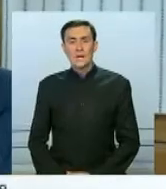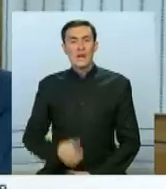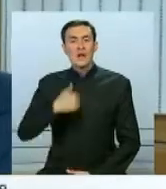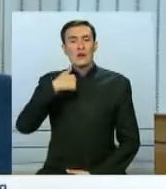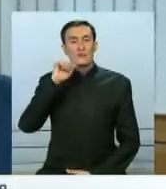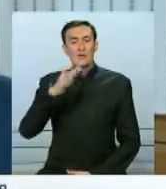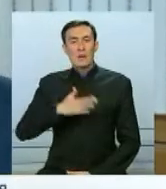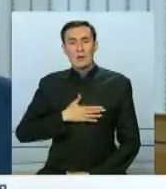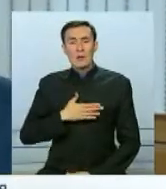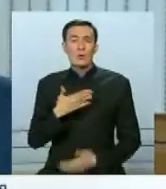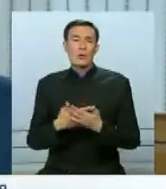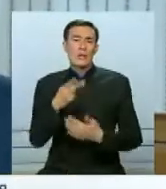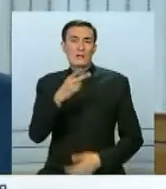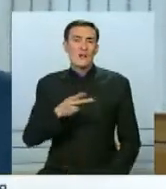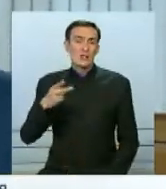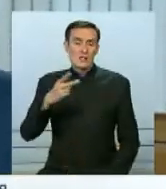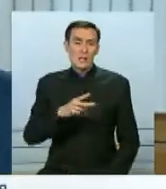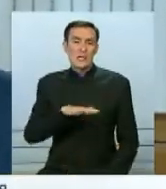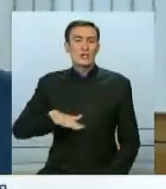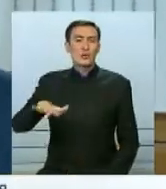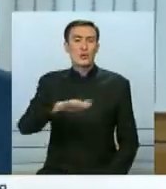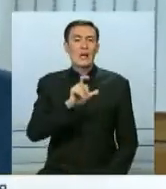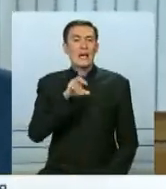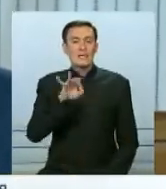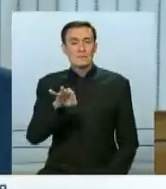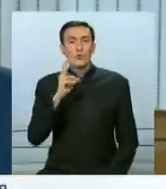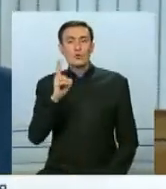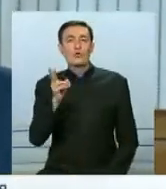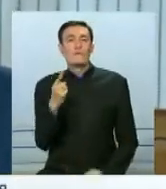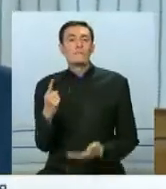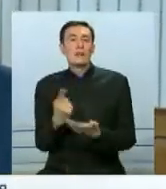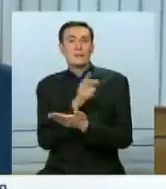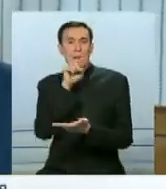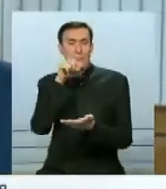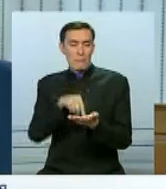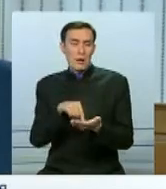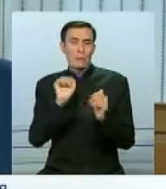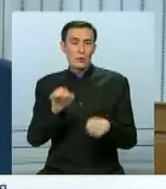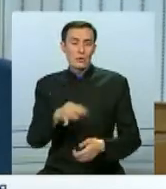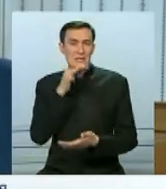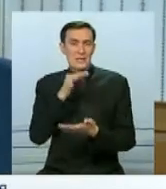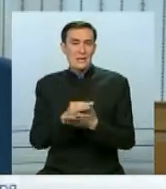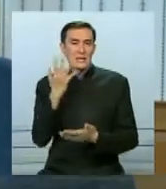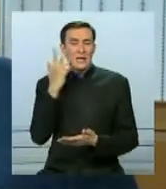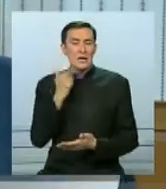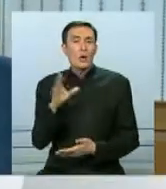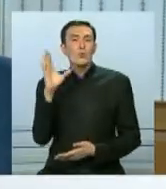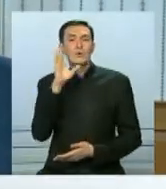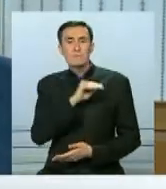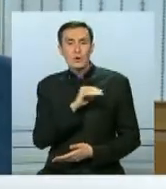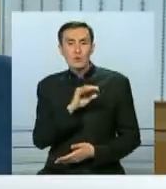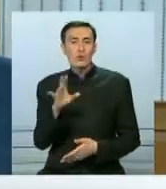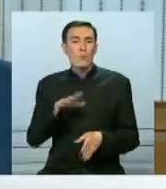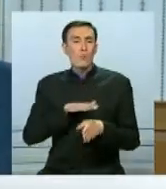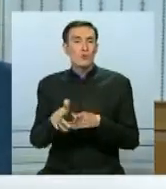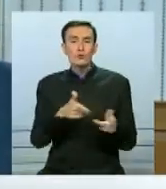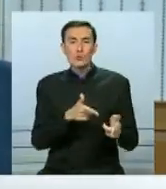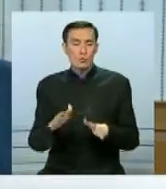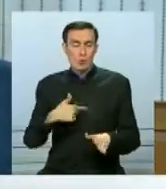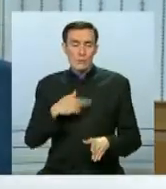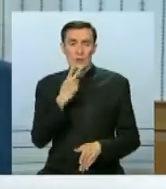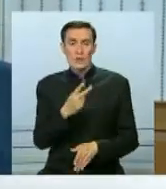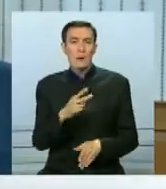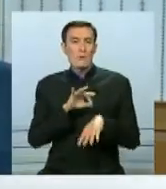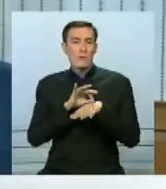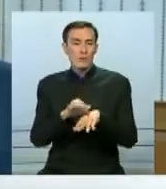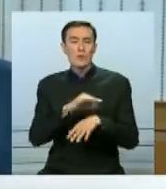Вчера я был около 2 часов на территории выставки. Тот, кто впервые попал сюда, может сказать, когда они успеют. Еще не все готово, но мы проводим